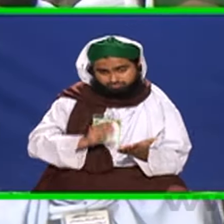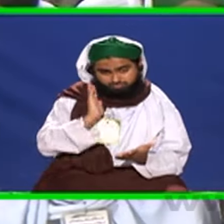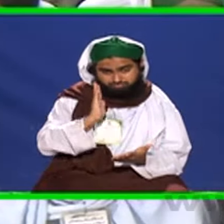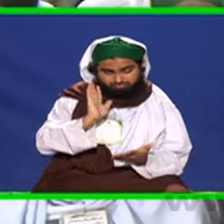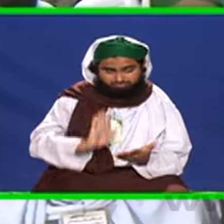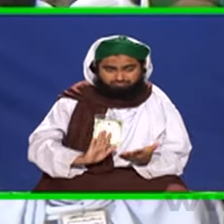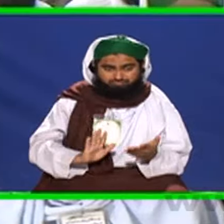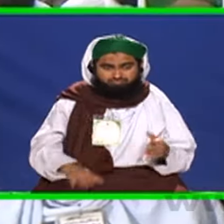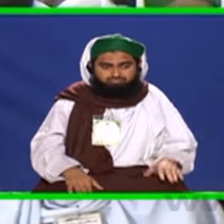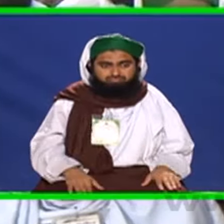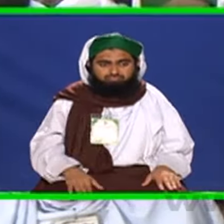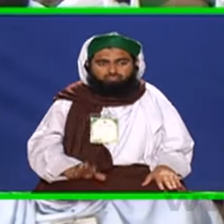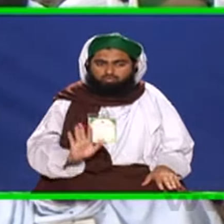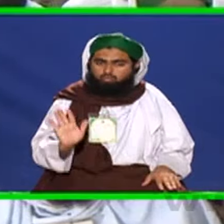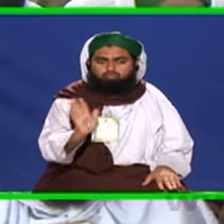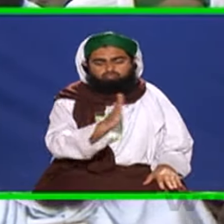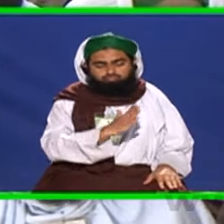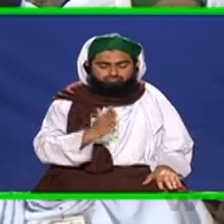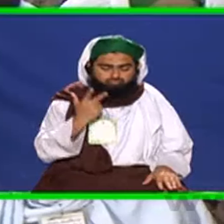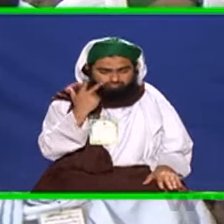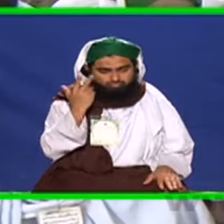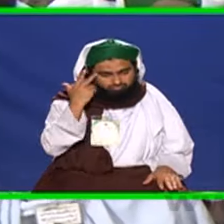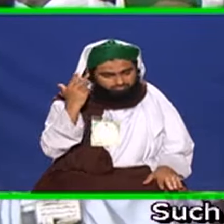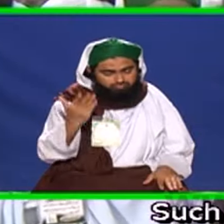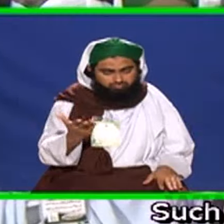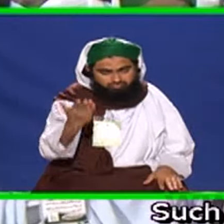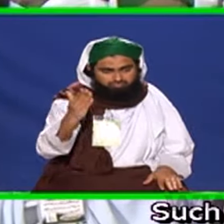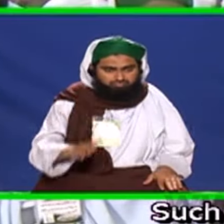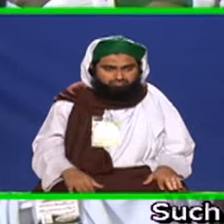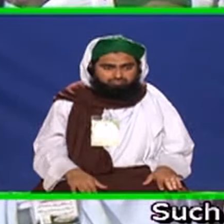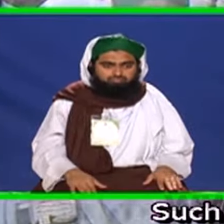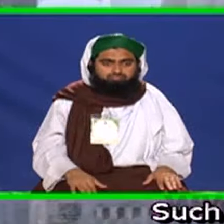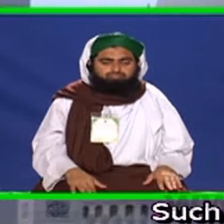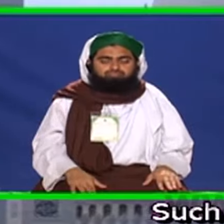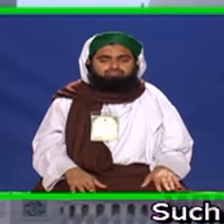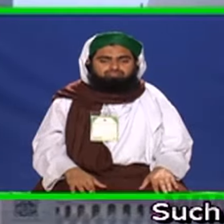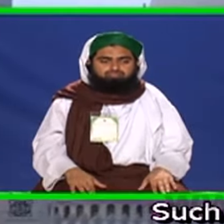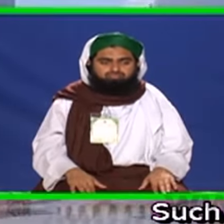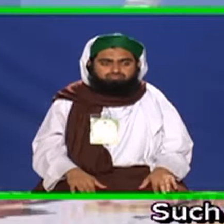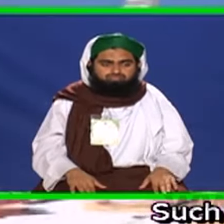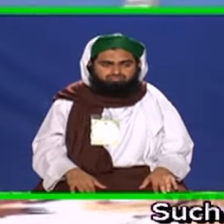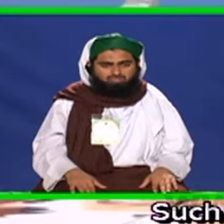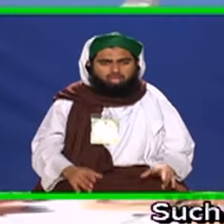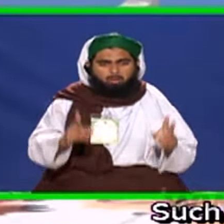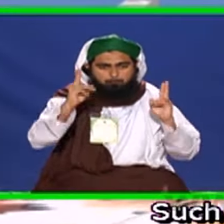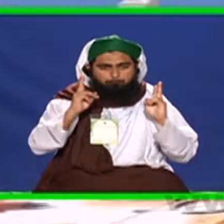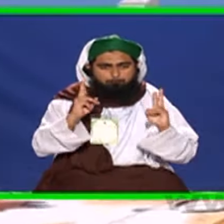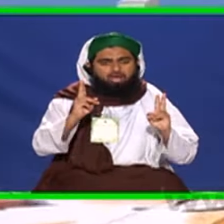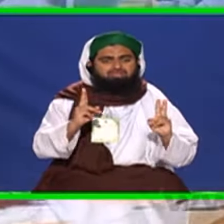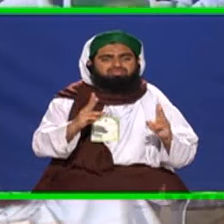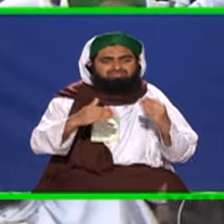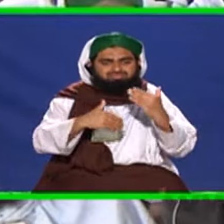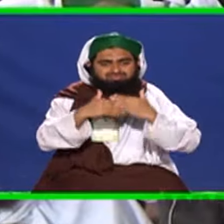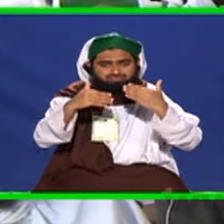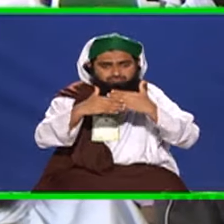ایک عام قاعدہ, ورنہ تو یہ کہ بڑا نظام دھرم برم ہے. اب یہ اس طرح کی آر سی سی کی جو مسجد ہے, یہ اپنے کنکریٹ